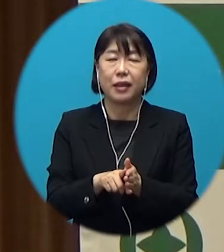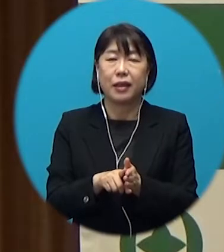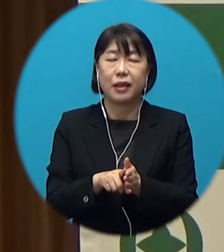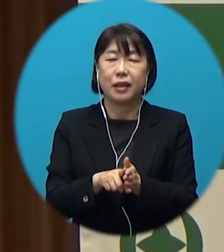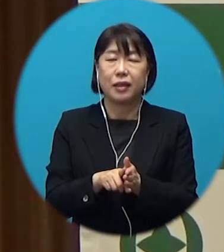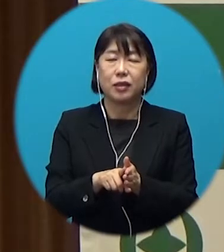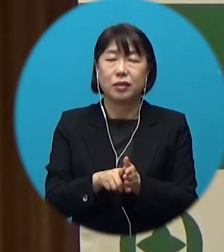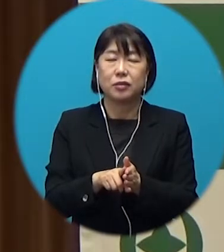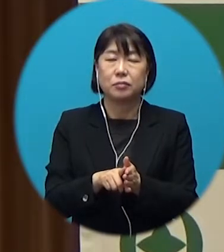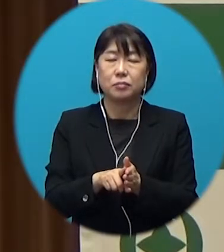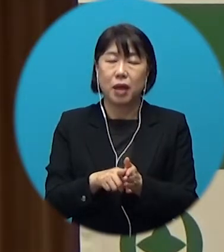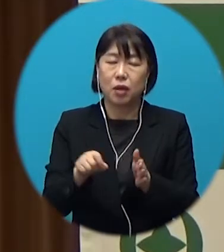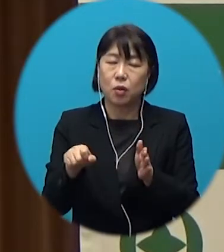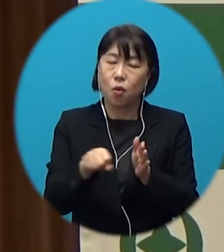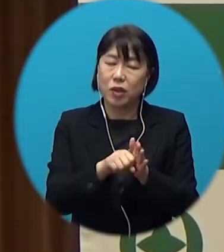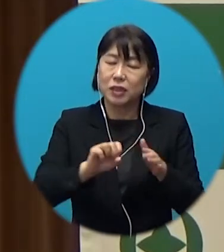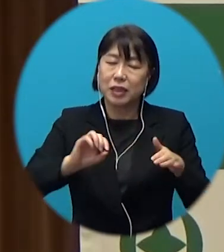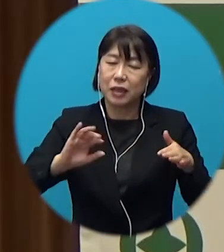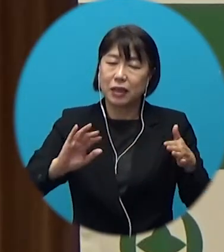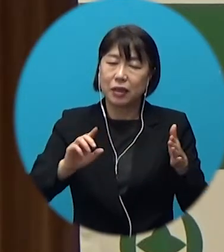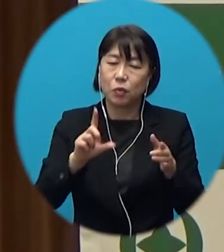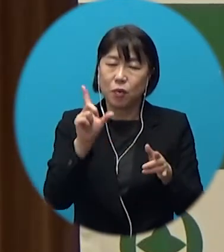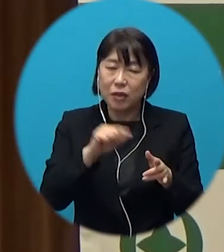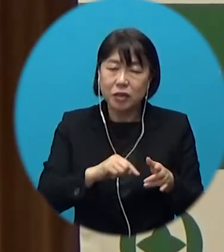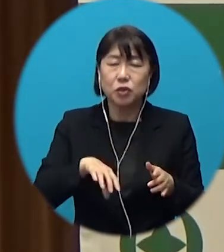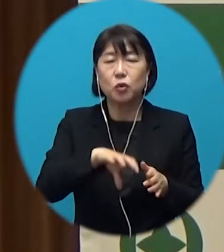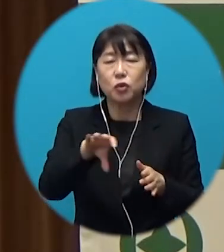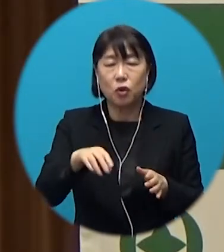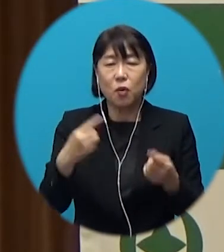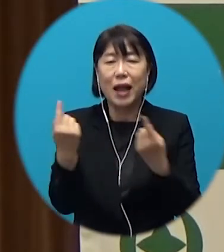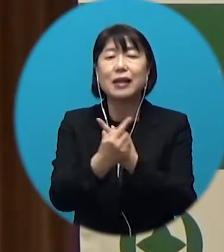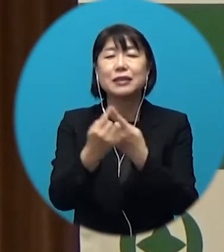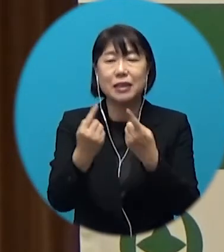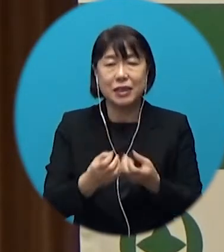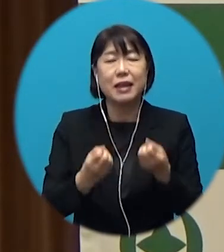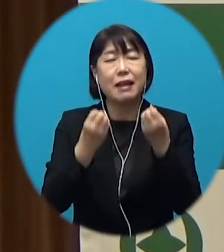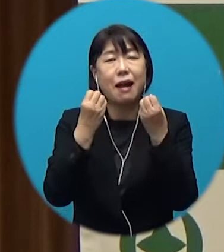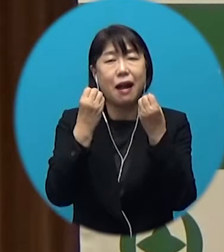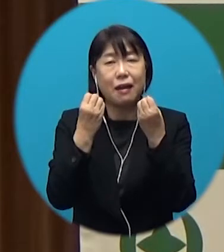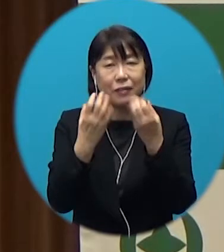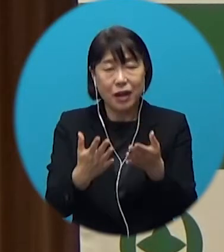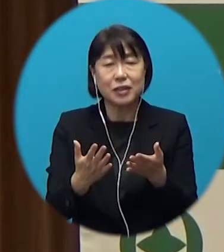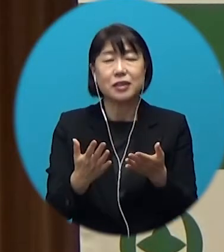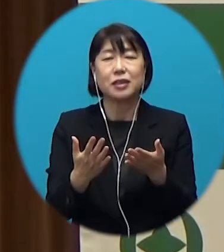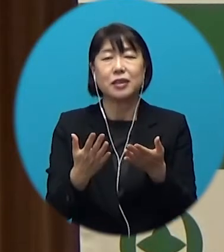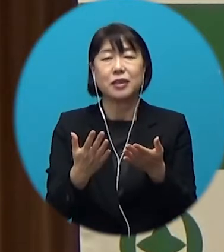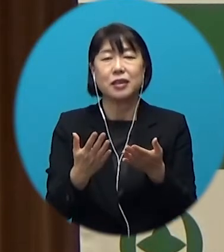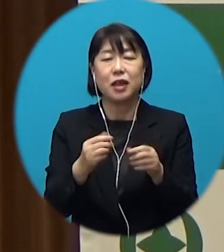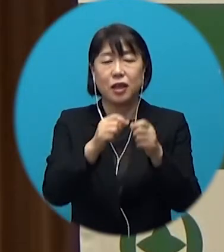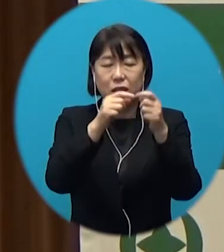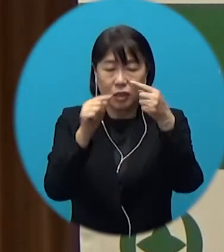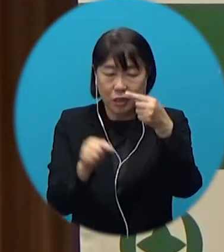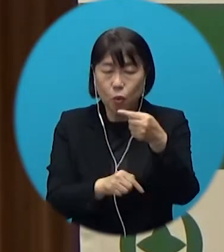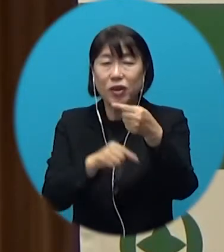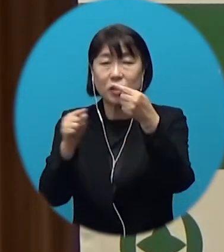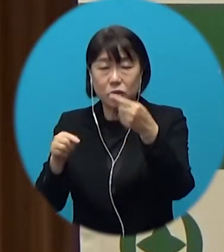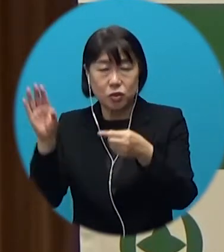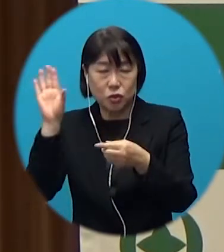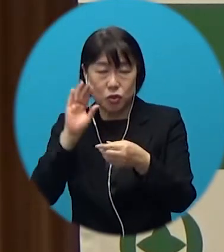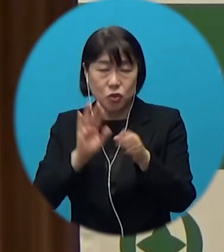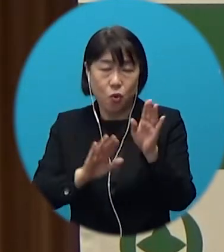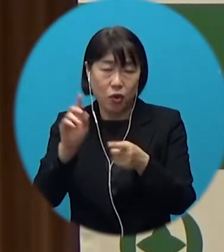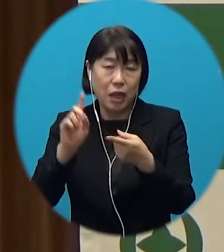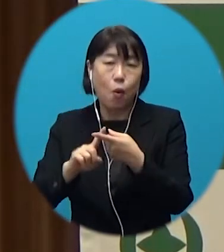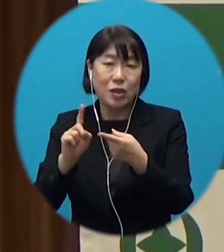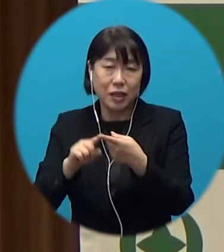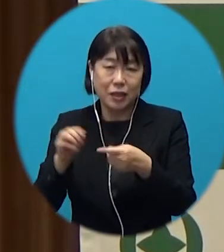効率があるのはあったかもしれませんけれども、それを検証し、新しいですね、個人を一人一人に自分に合わせた行政